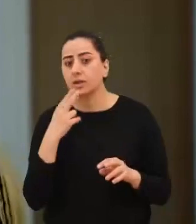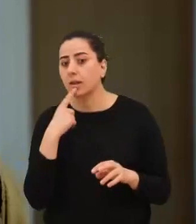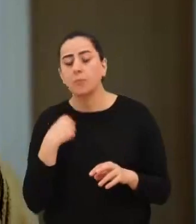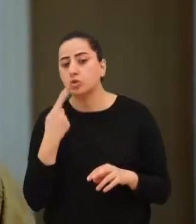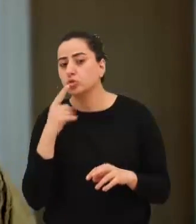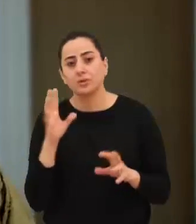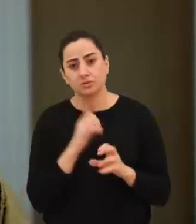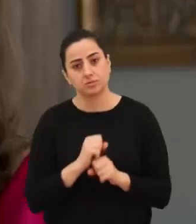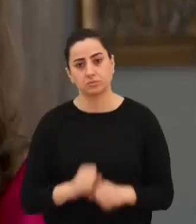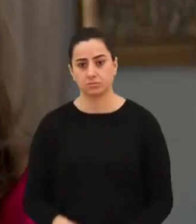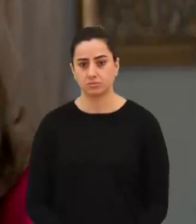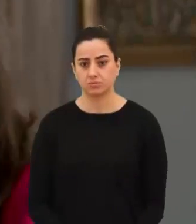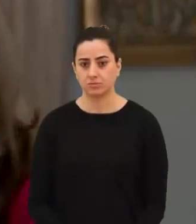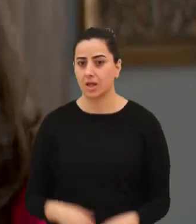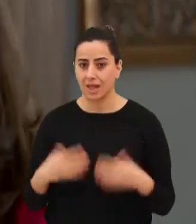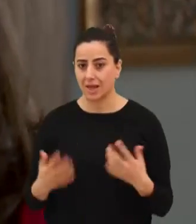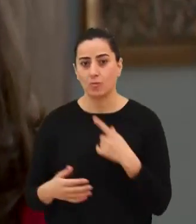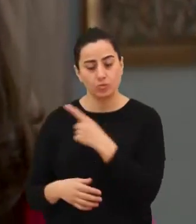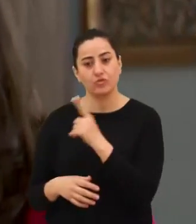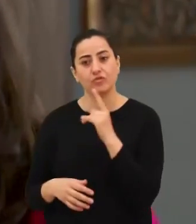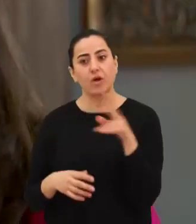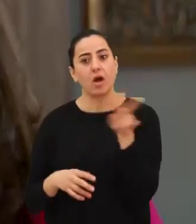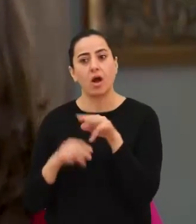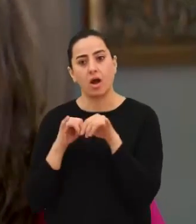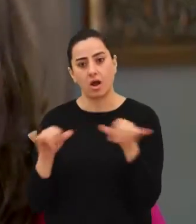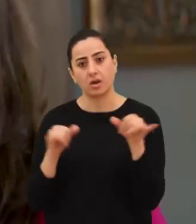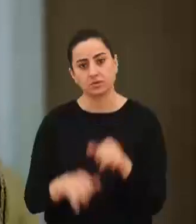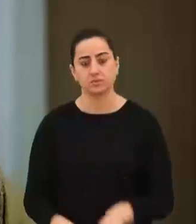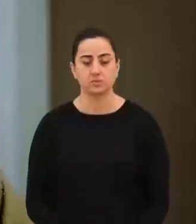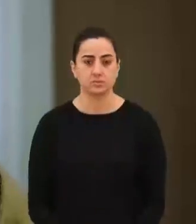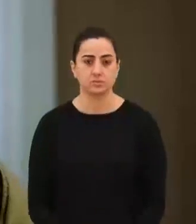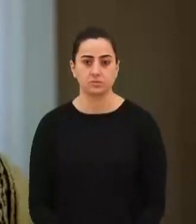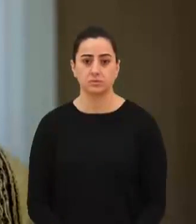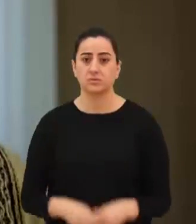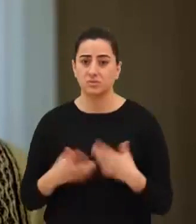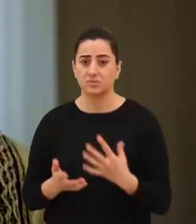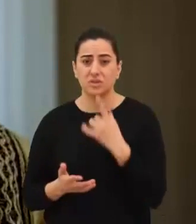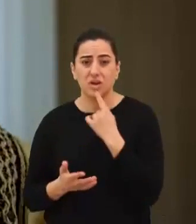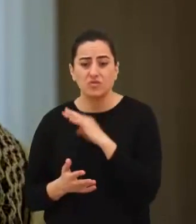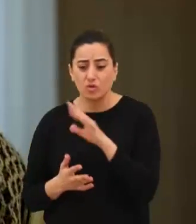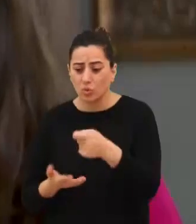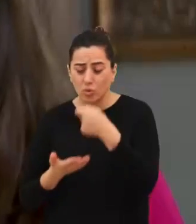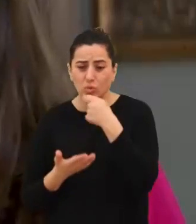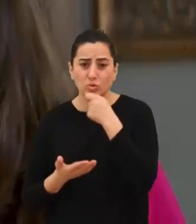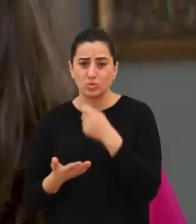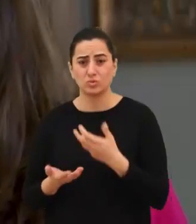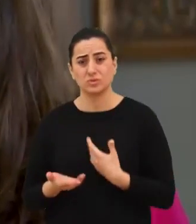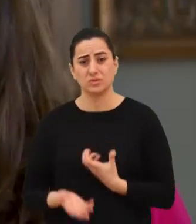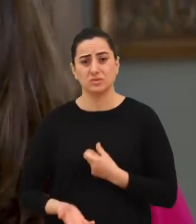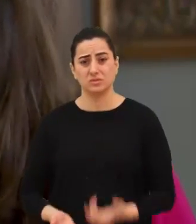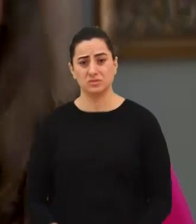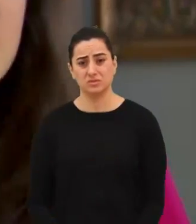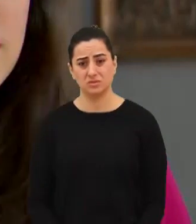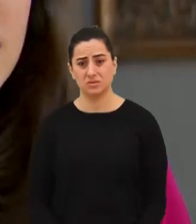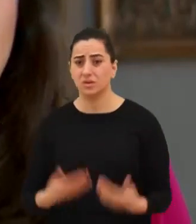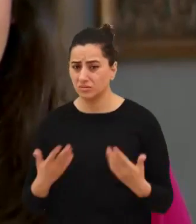hiçbir alakam yok haberin olsun. Ama Badire annenin de durumu farklı değil. Senin de haberin olsun. Ya o da tatlı ne bulursa geliyor ağzıma tıkıştırıp duruyor ya.